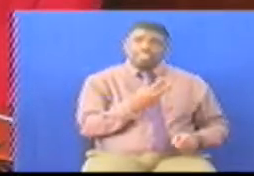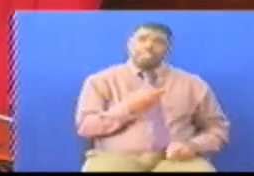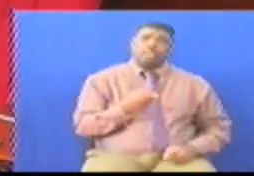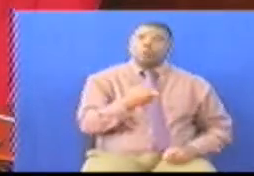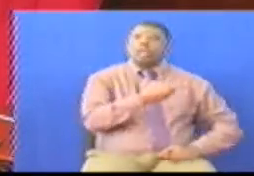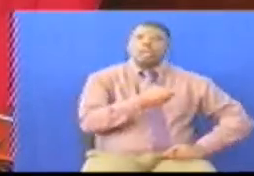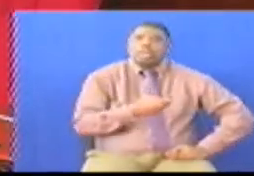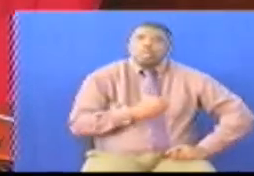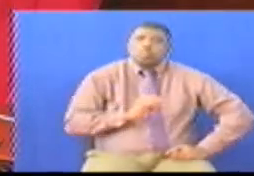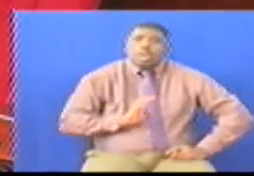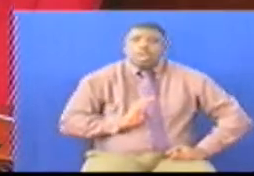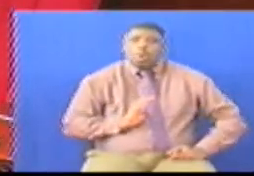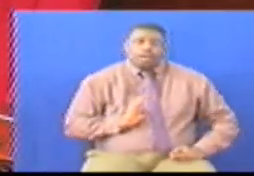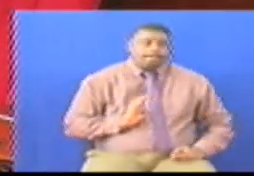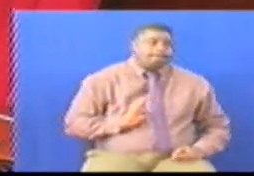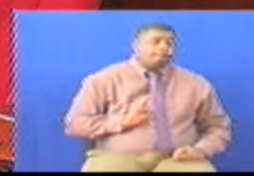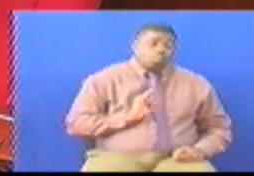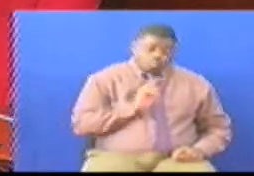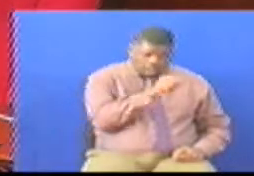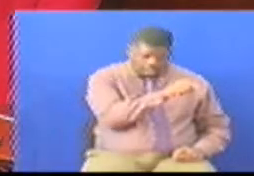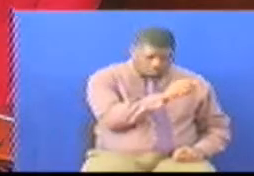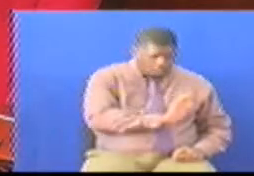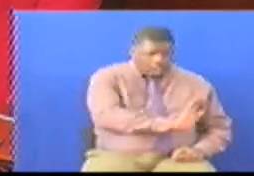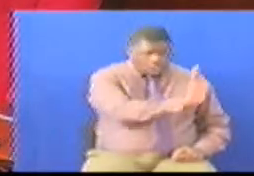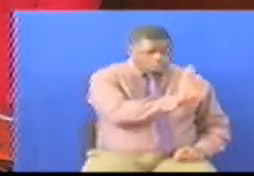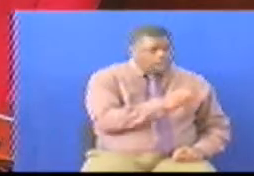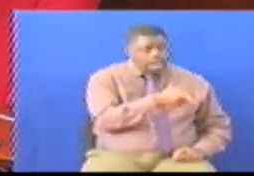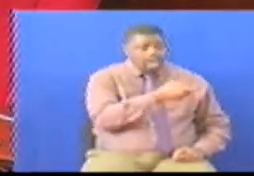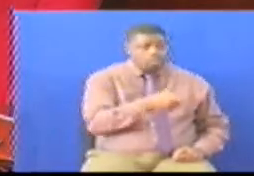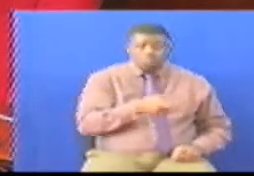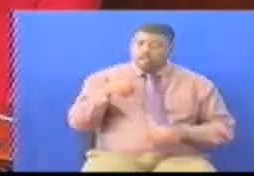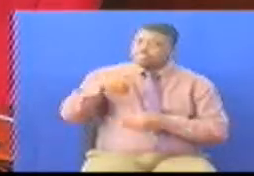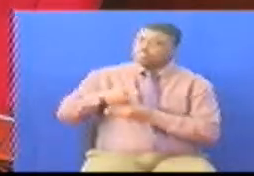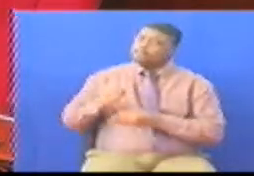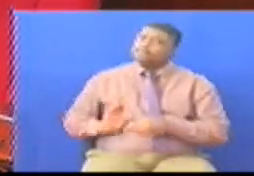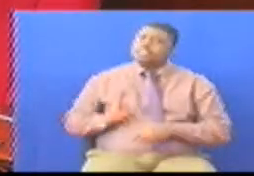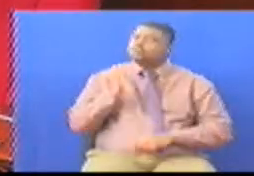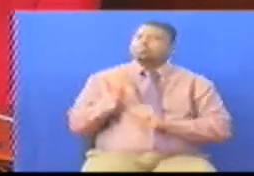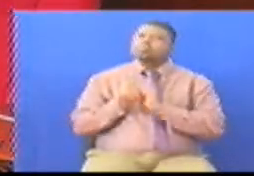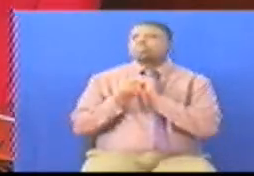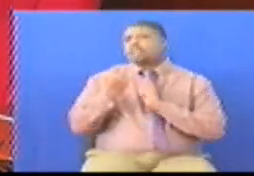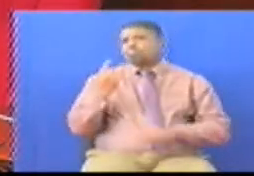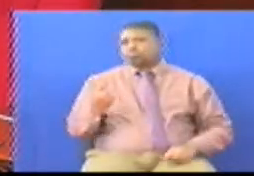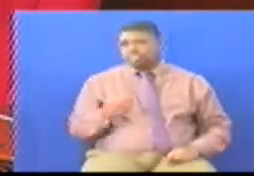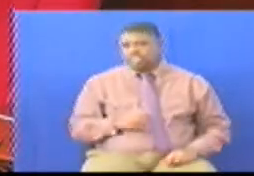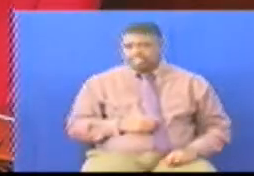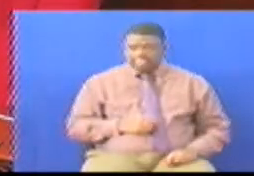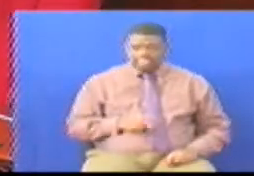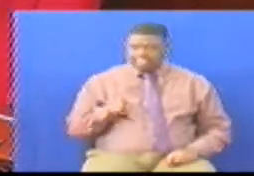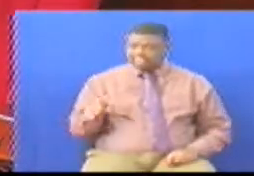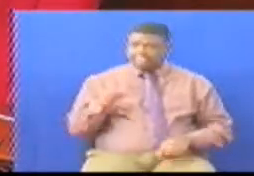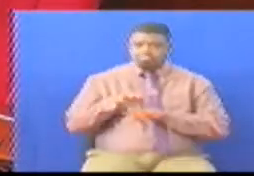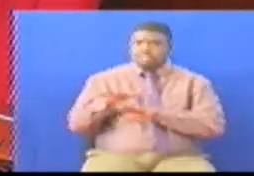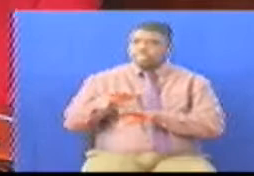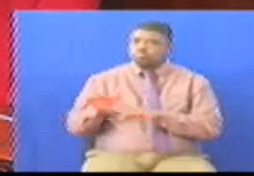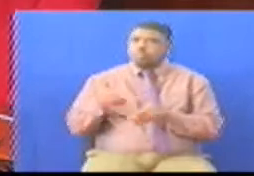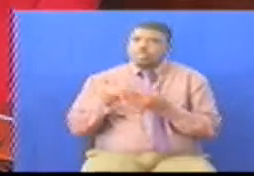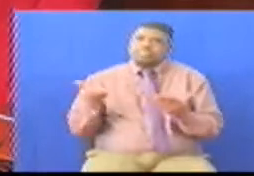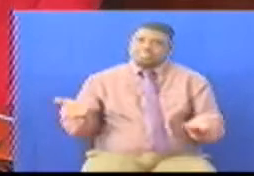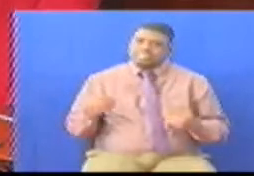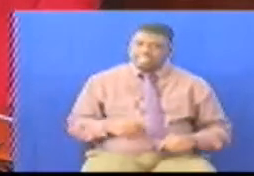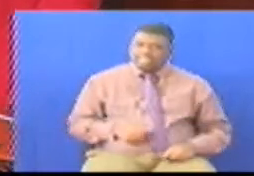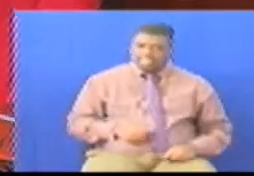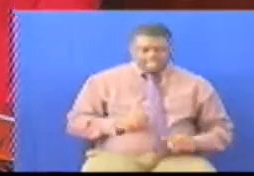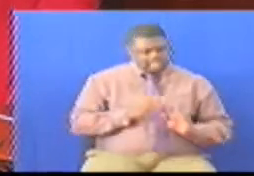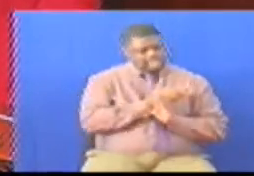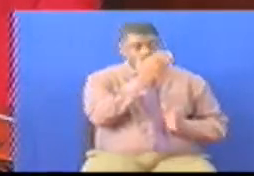bilioni, wanadaiwa wao na wateja bilioni 11 ambazo hazina maelezo. Katika uhalisia